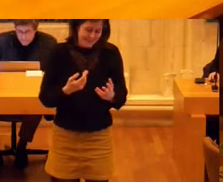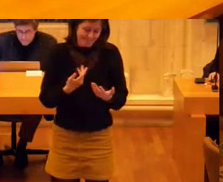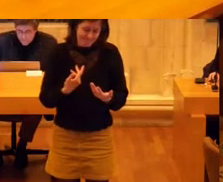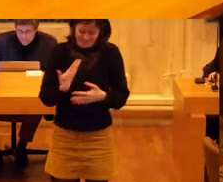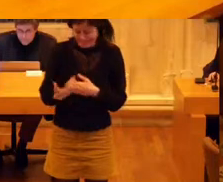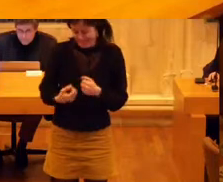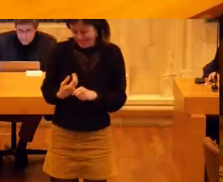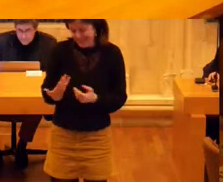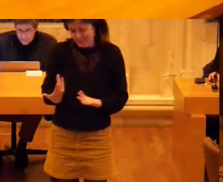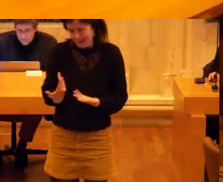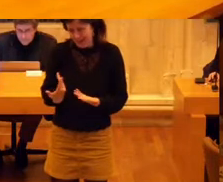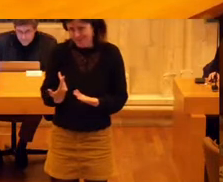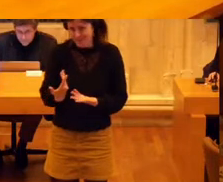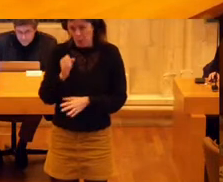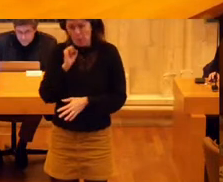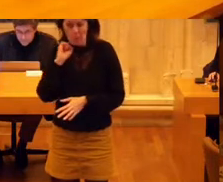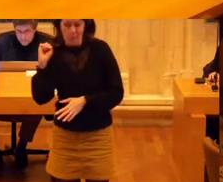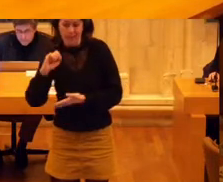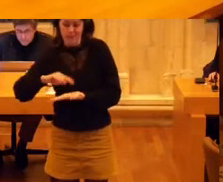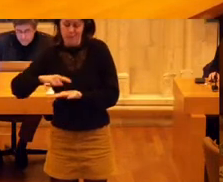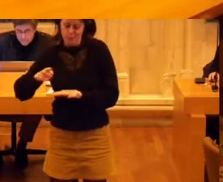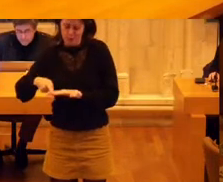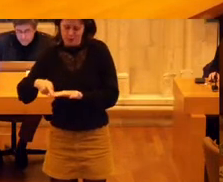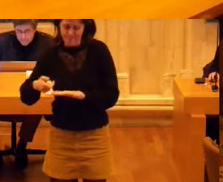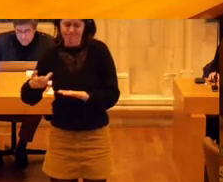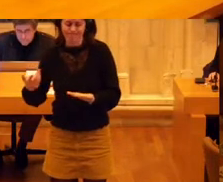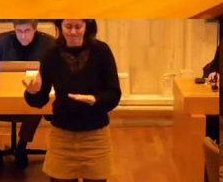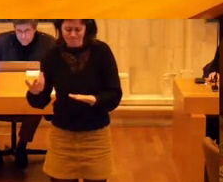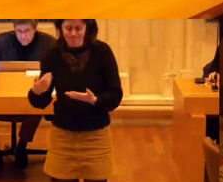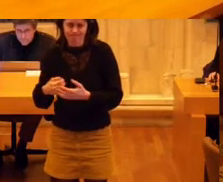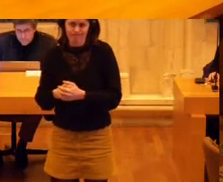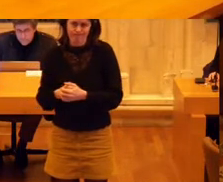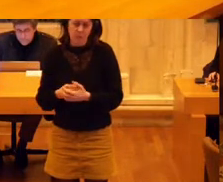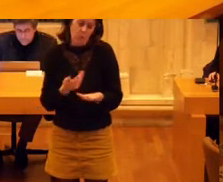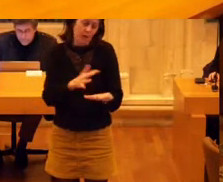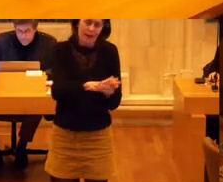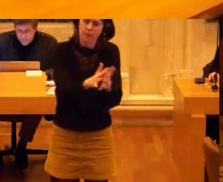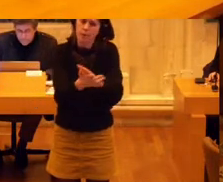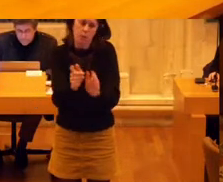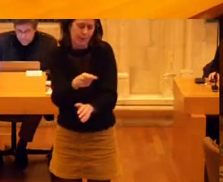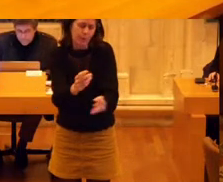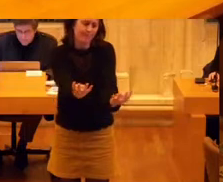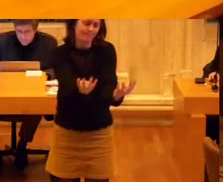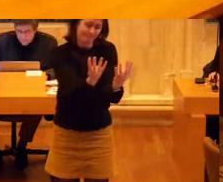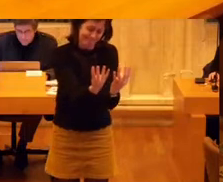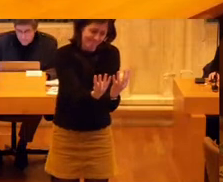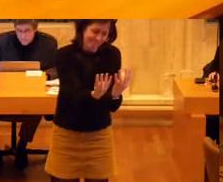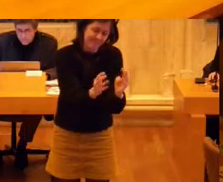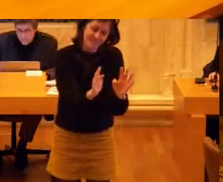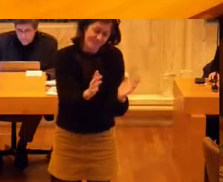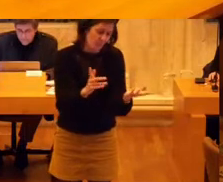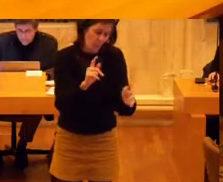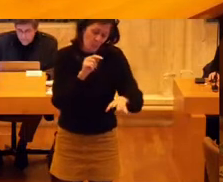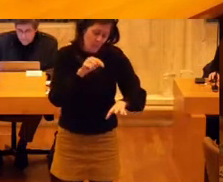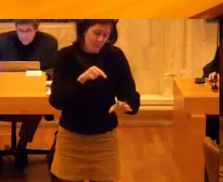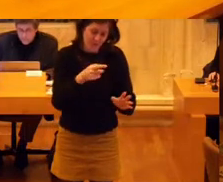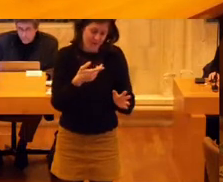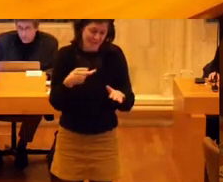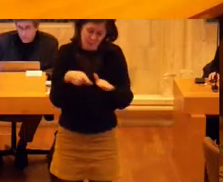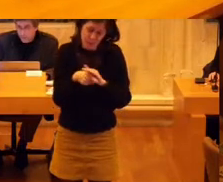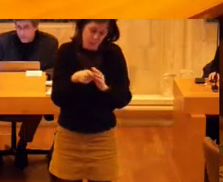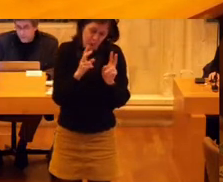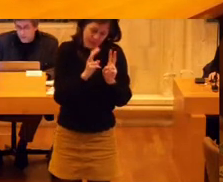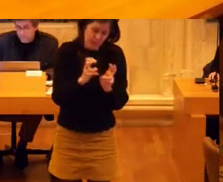année, qu'on a été en discussion avec les associations, contraintes de diminuer le montant de ces subventions.